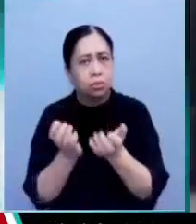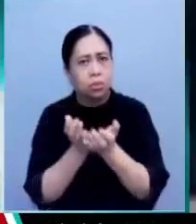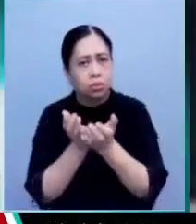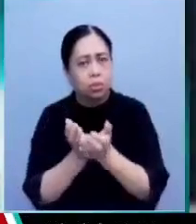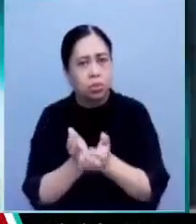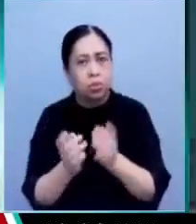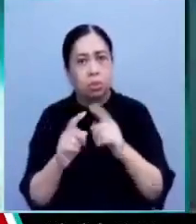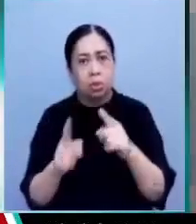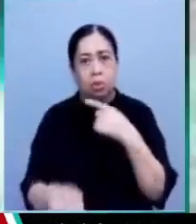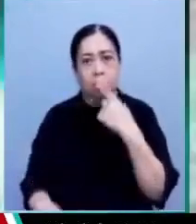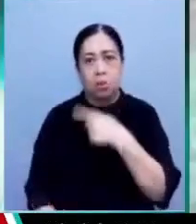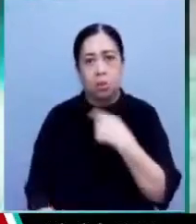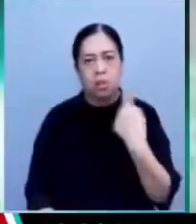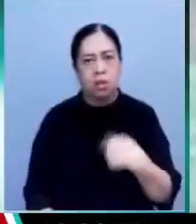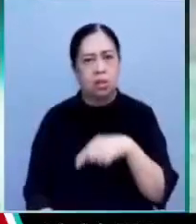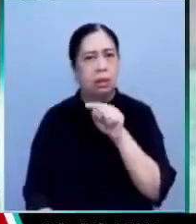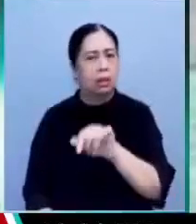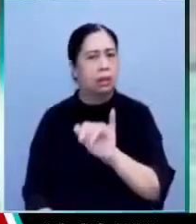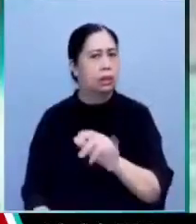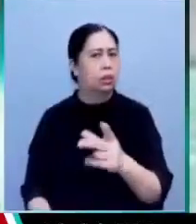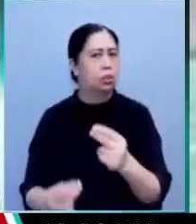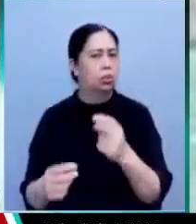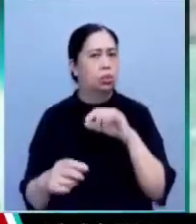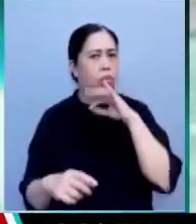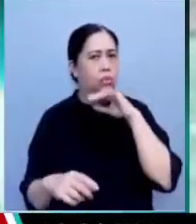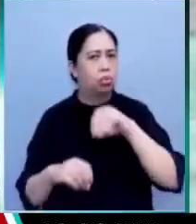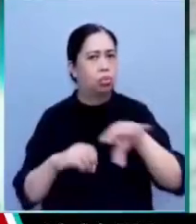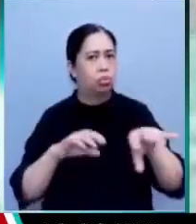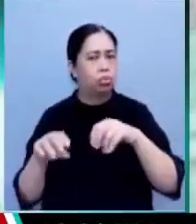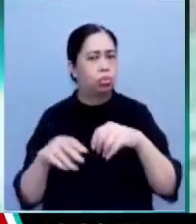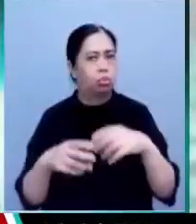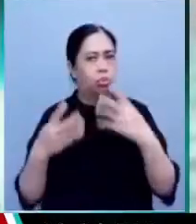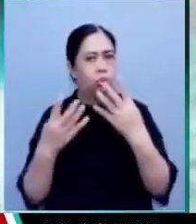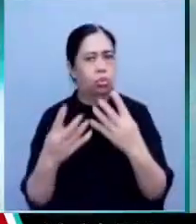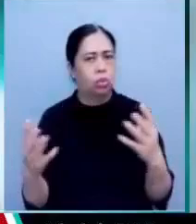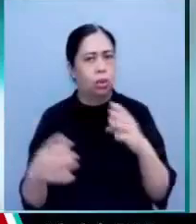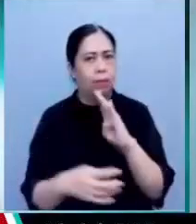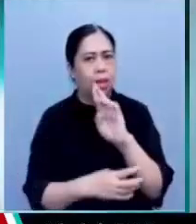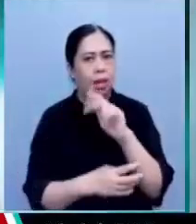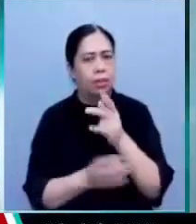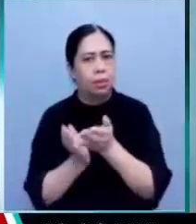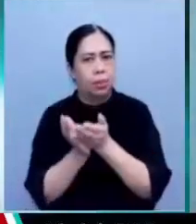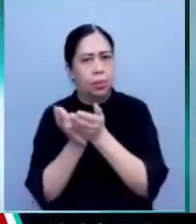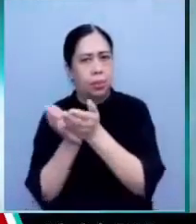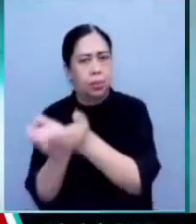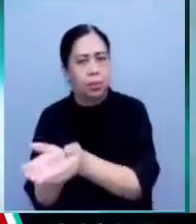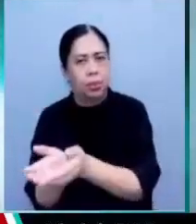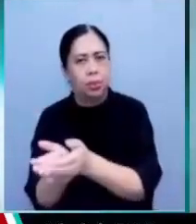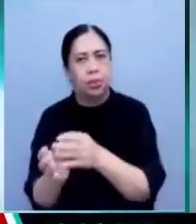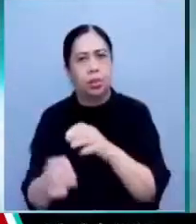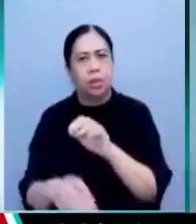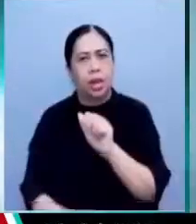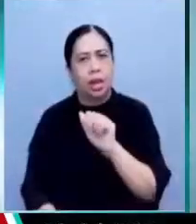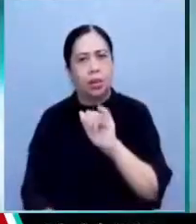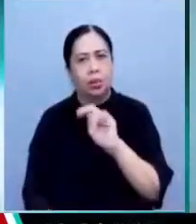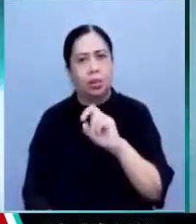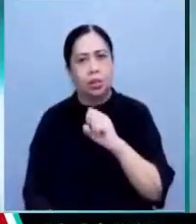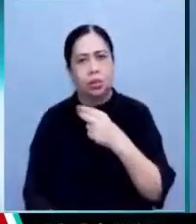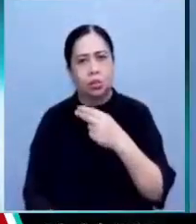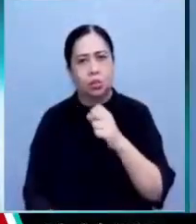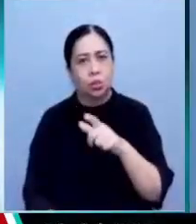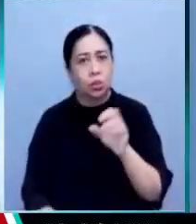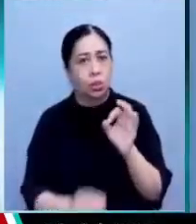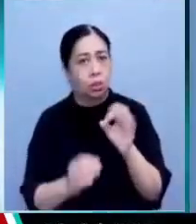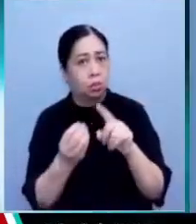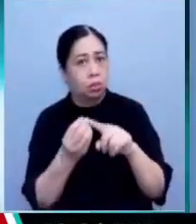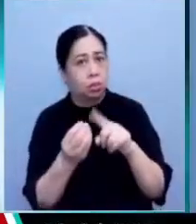China nagdudulot umano ng polusyon ang nakasadsad na BRP Sierra Madre sa Ayungin Shoal. Sagot ni Chodoro, kung usapang